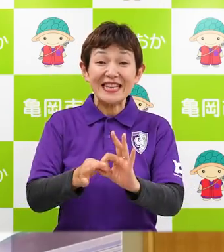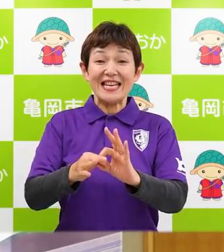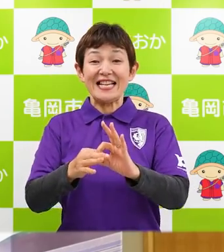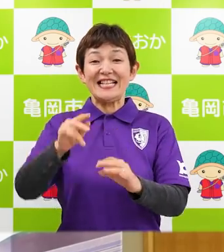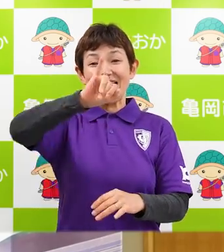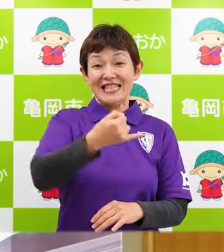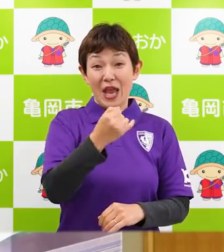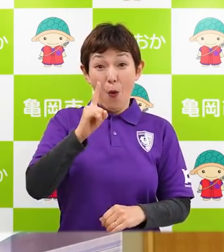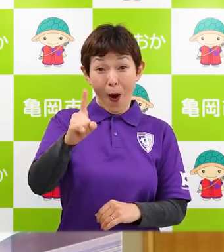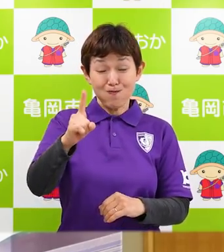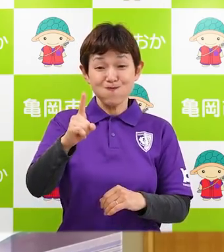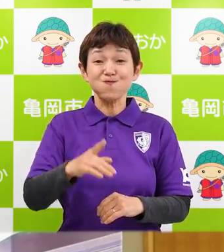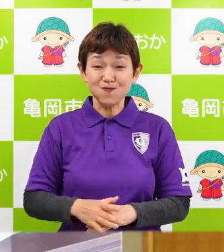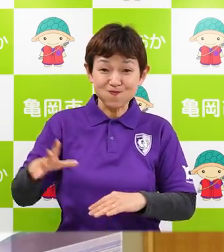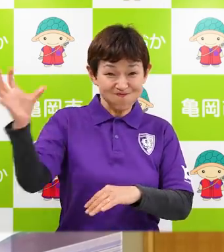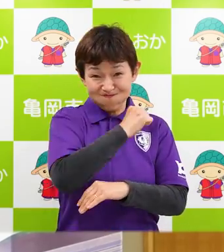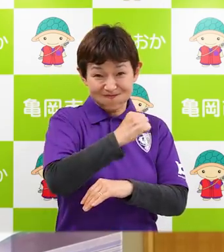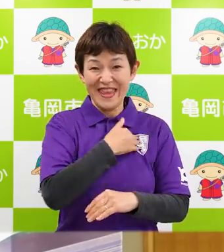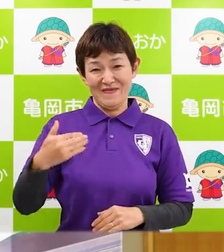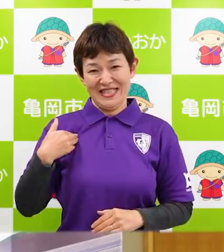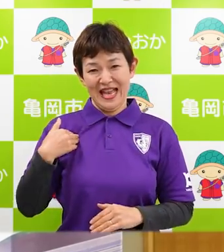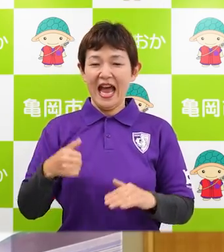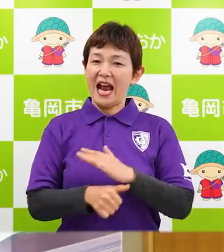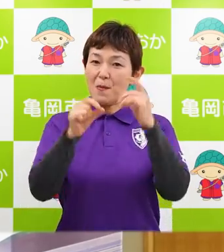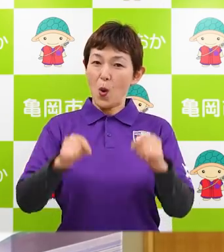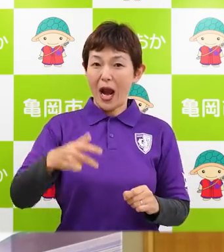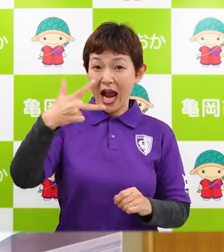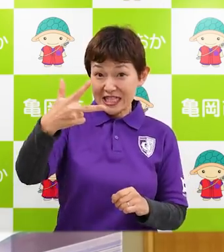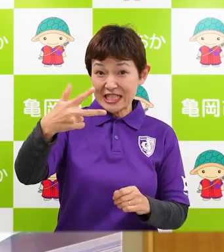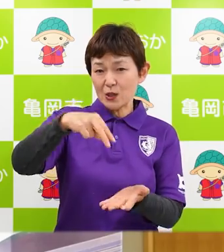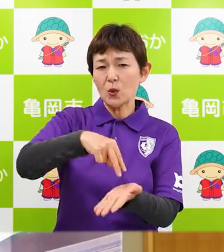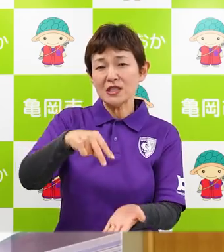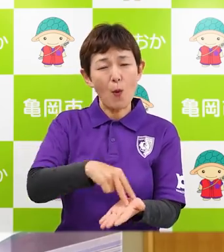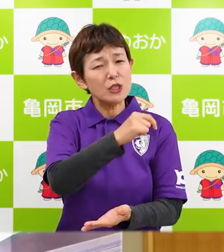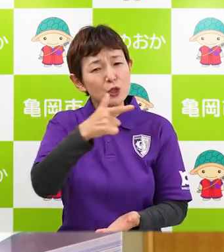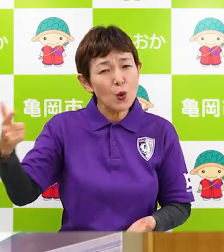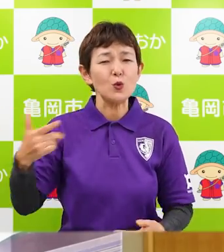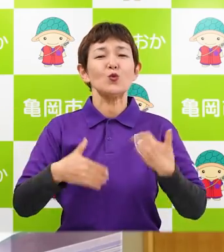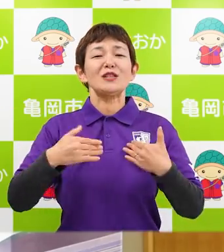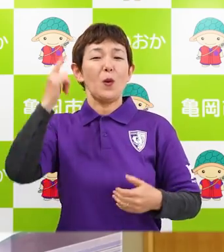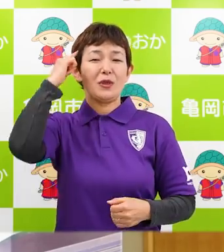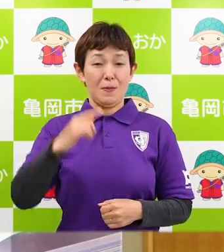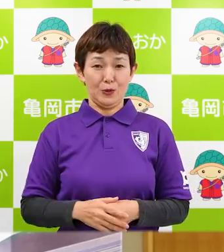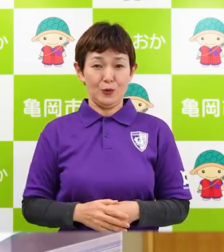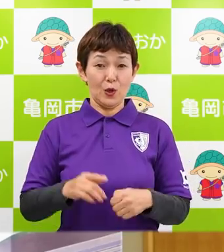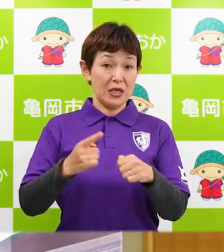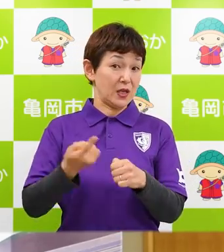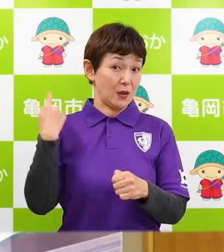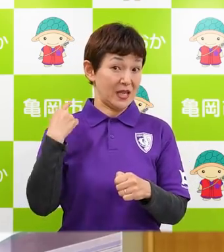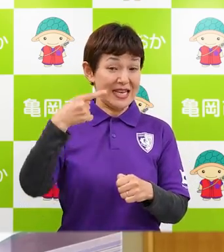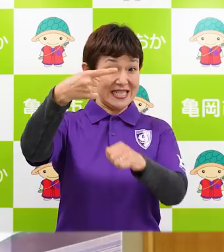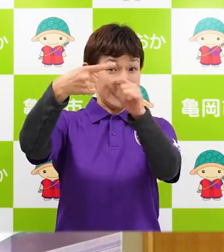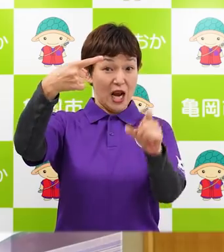ました。亀岡市としても大変嬉しく思っています。昨年の1月